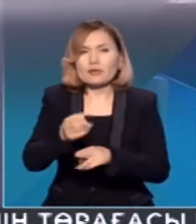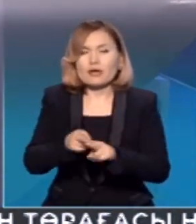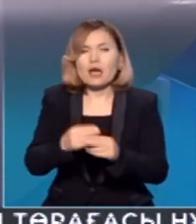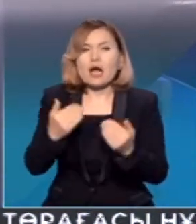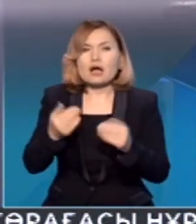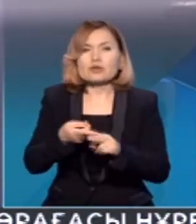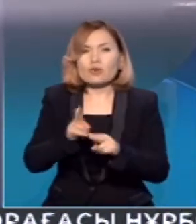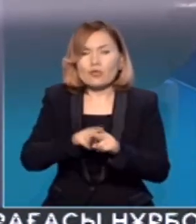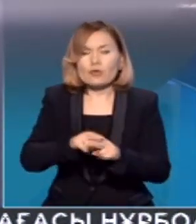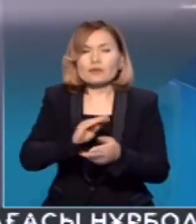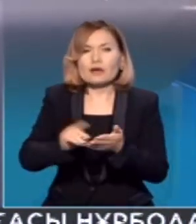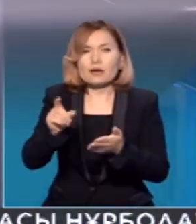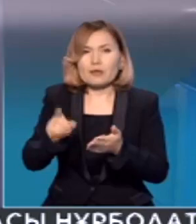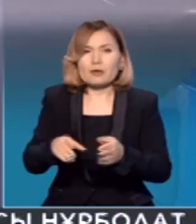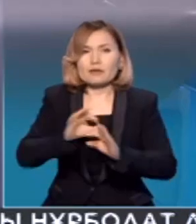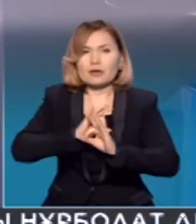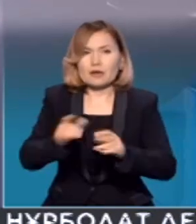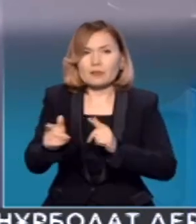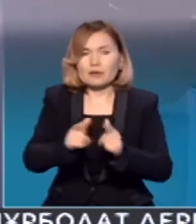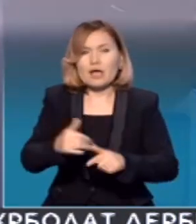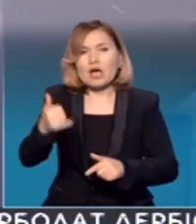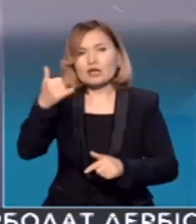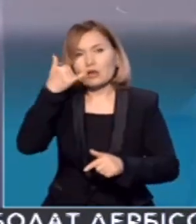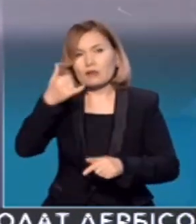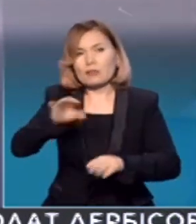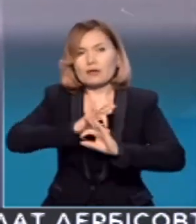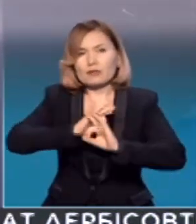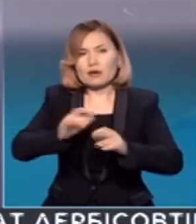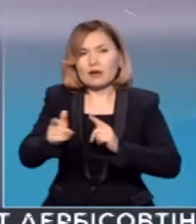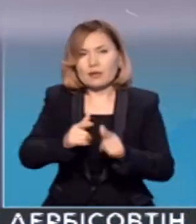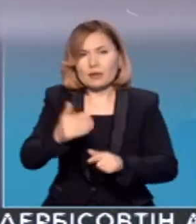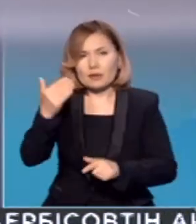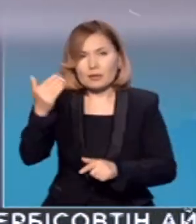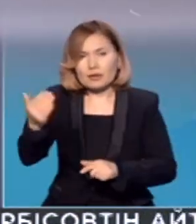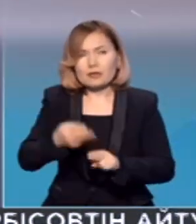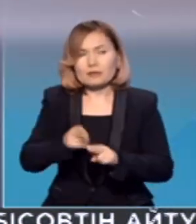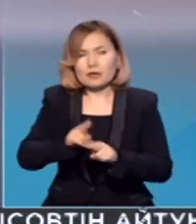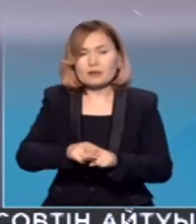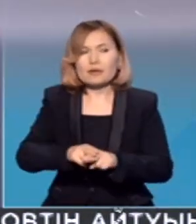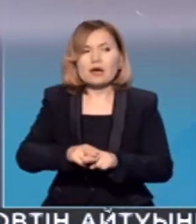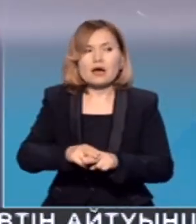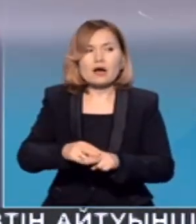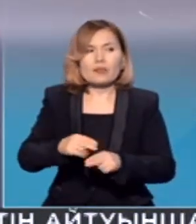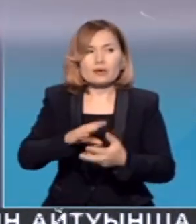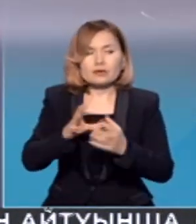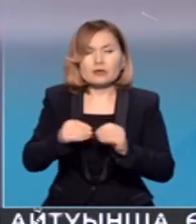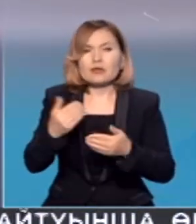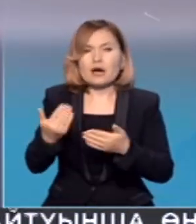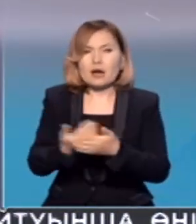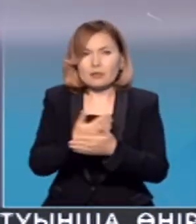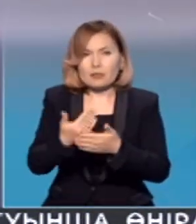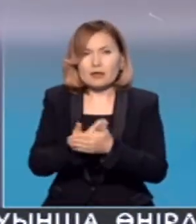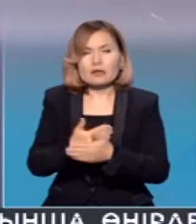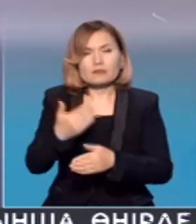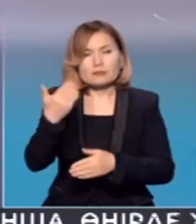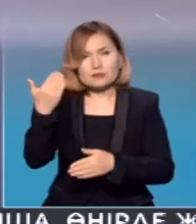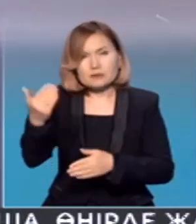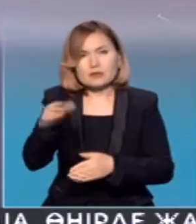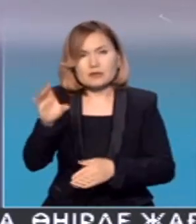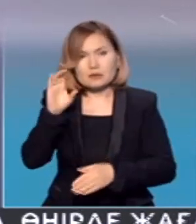осы өңірдегі тілшіміз Талшын Шәкіртхан телефон арқылы байланысқа шықты. Талшын, соңғы ақпаратпен бөліссеңіз.